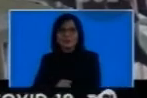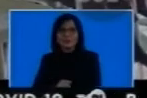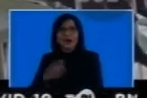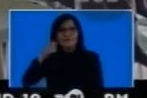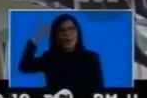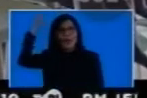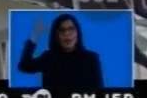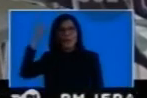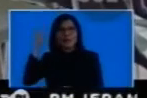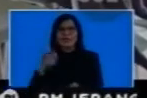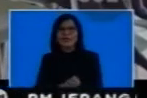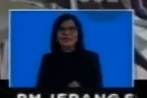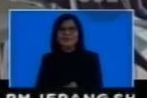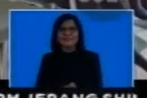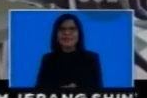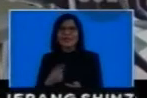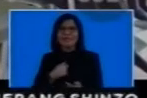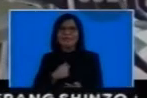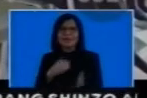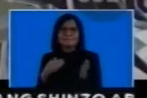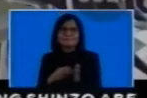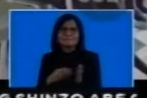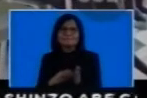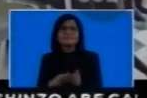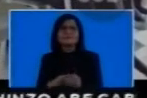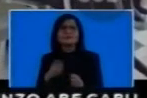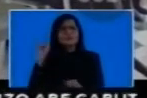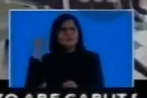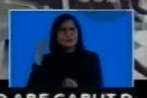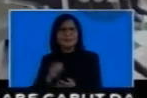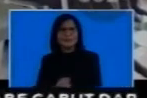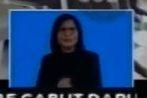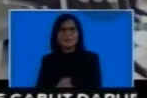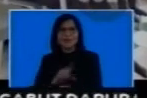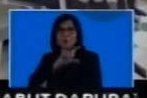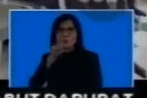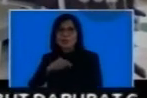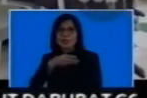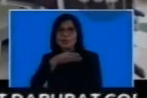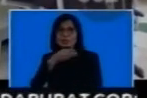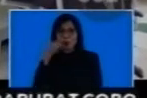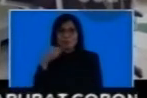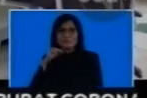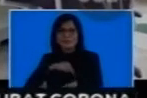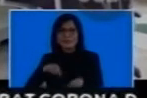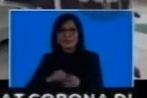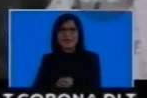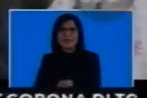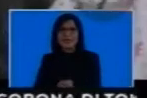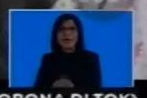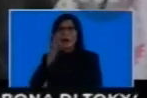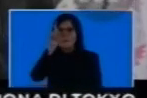sulit. Ramadan kali ini membuat manusia menjadi manusia seutuhnya. Harus lebih sabar dan mengerti